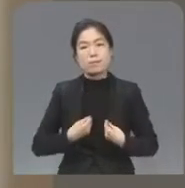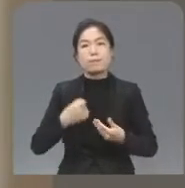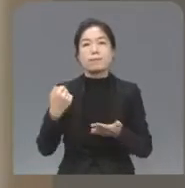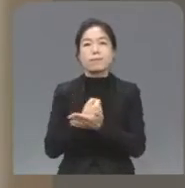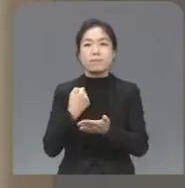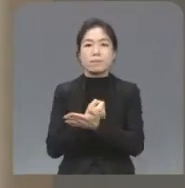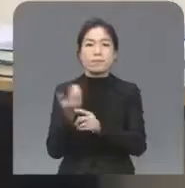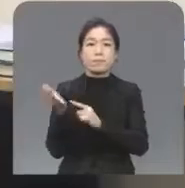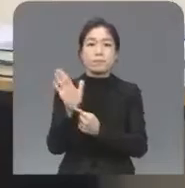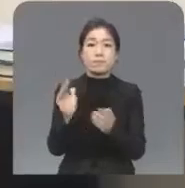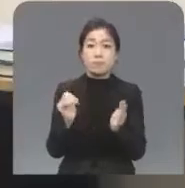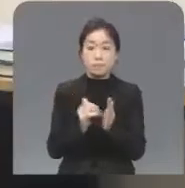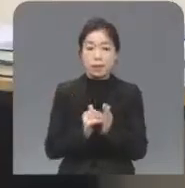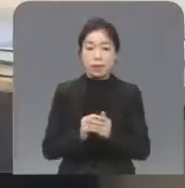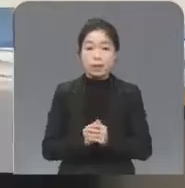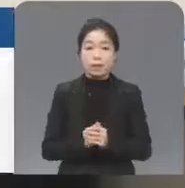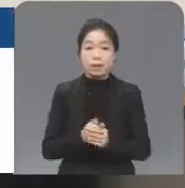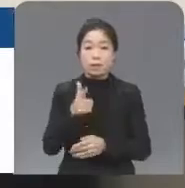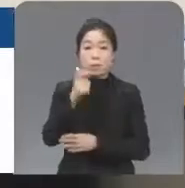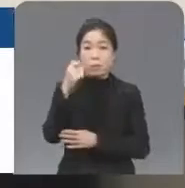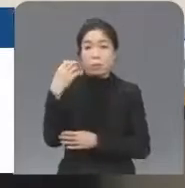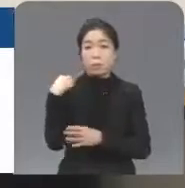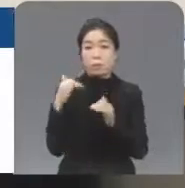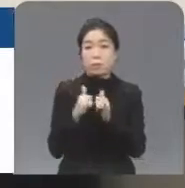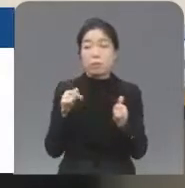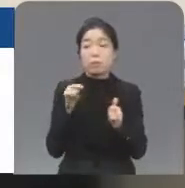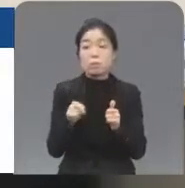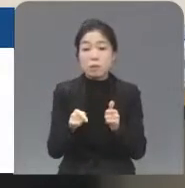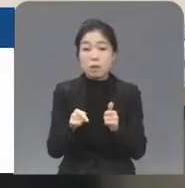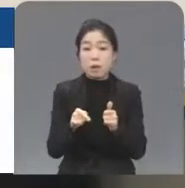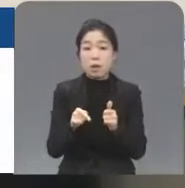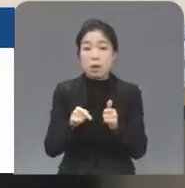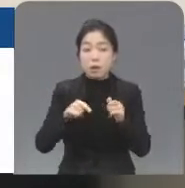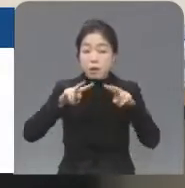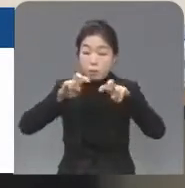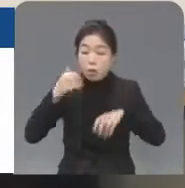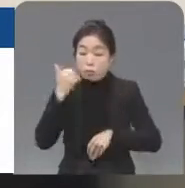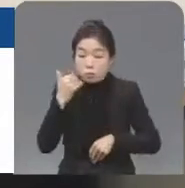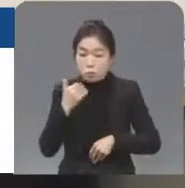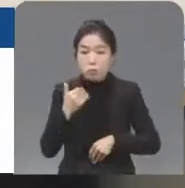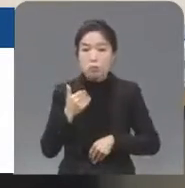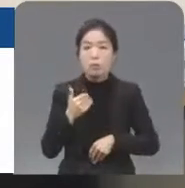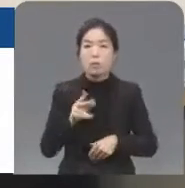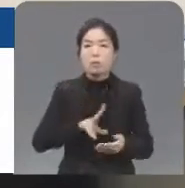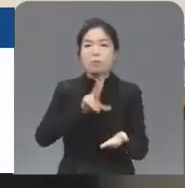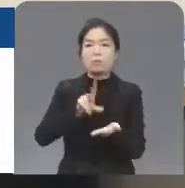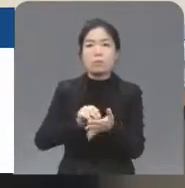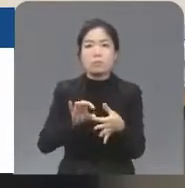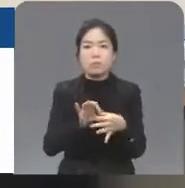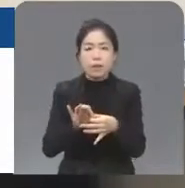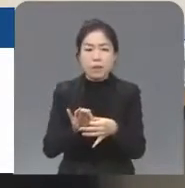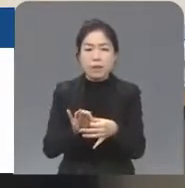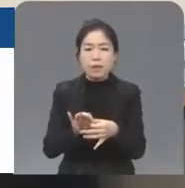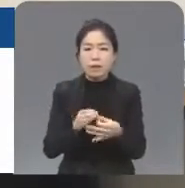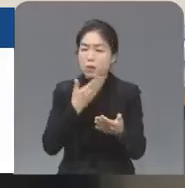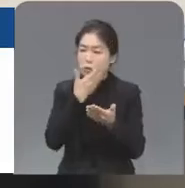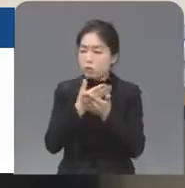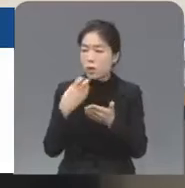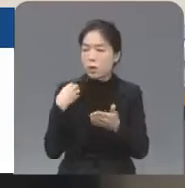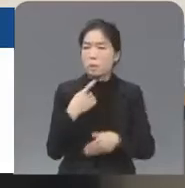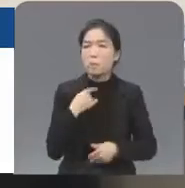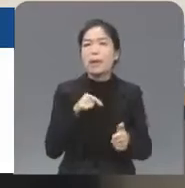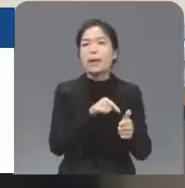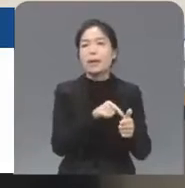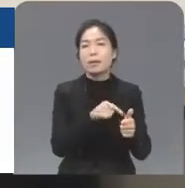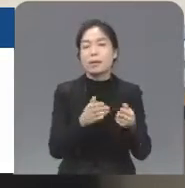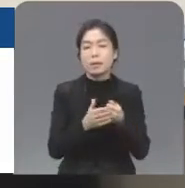표했습니다. 특히 지금 발포 책임자를 밝혀야 될 진상규명 과제와 연관해서는 그 핵심적인 역할을 했던